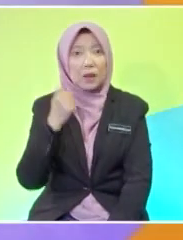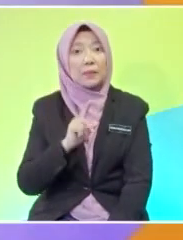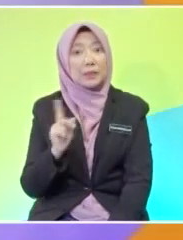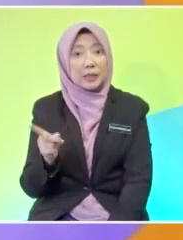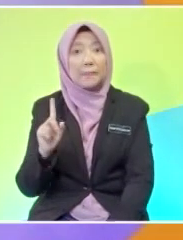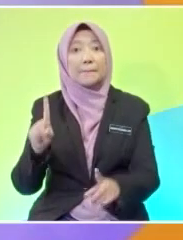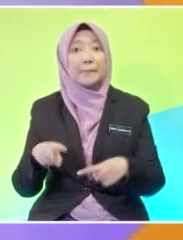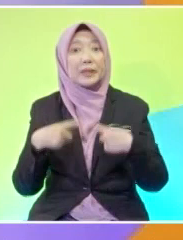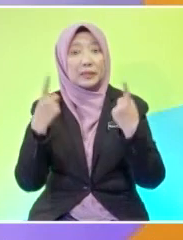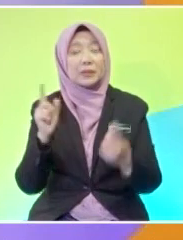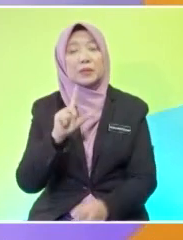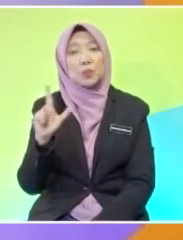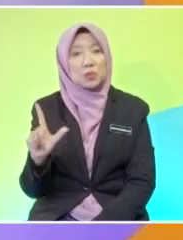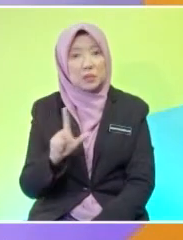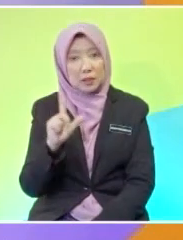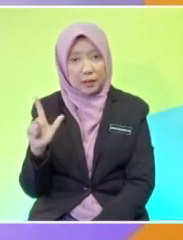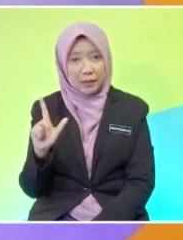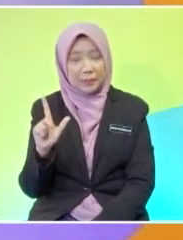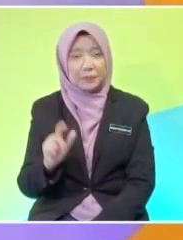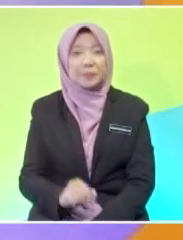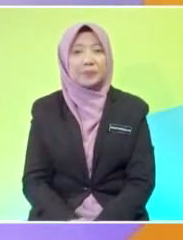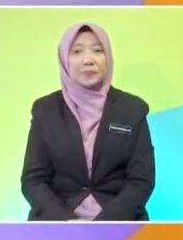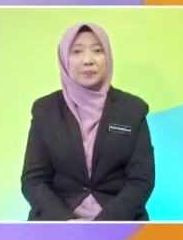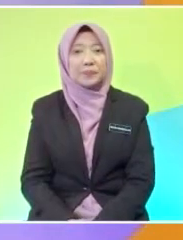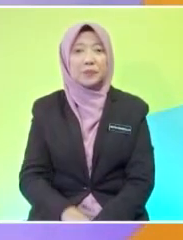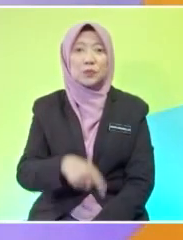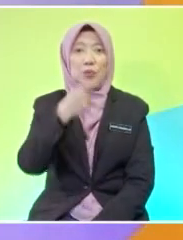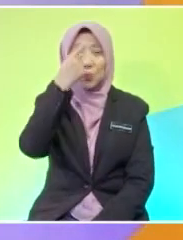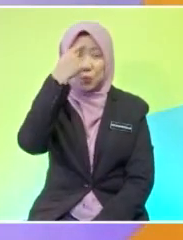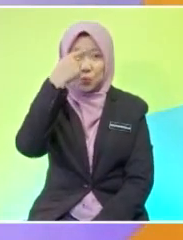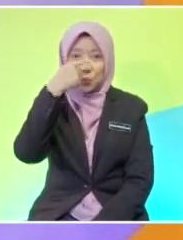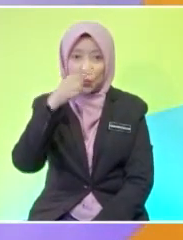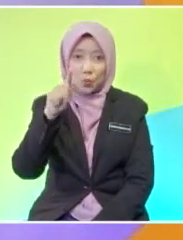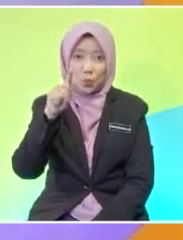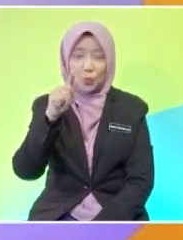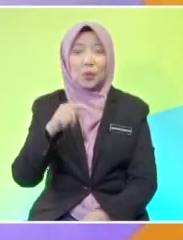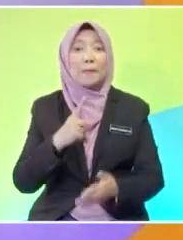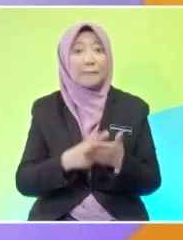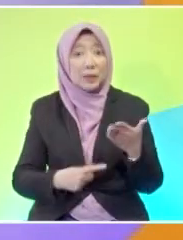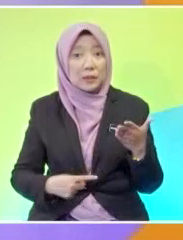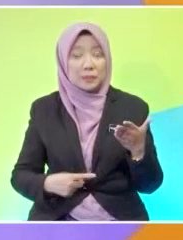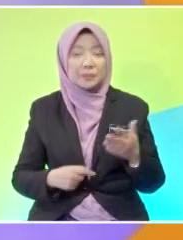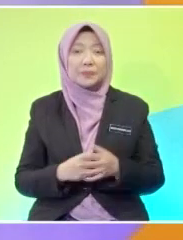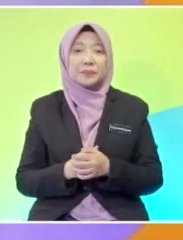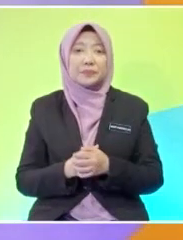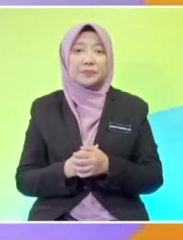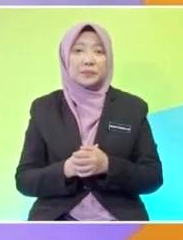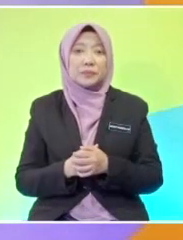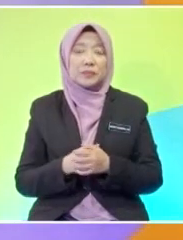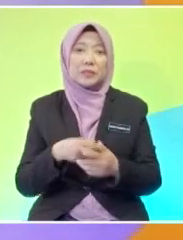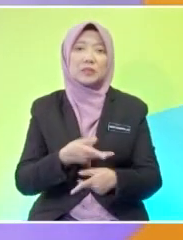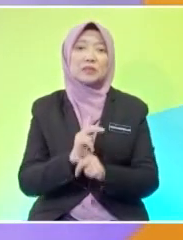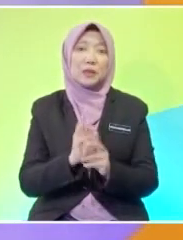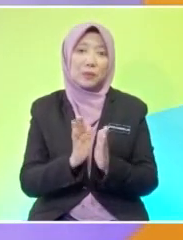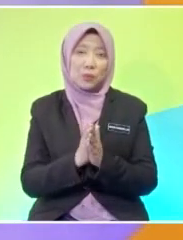perpustakaan pergi ke perpustakaan untuk Nah untuk apa untuk membuat pinjaman